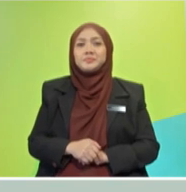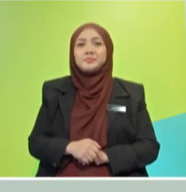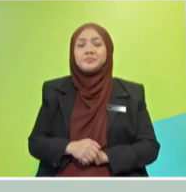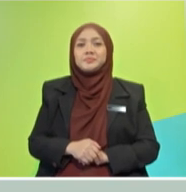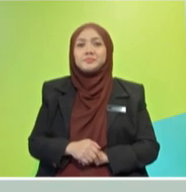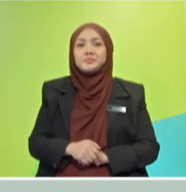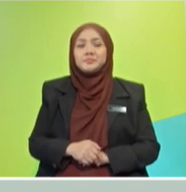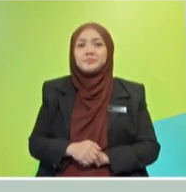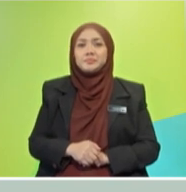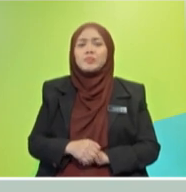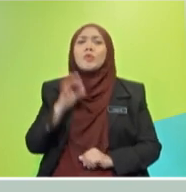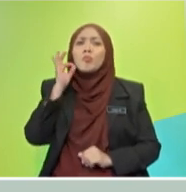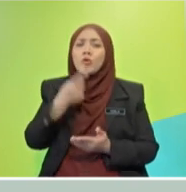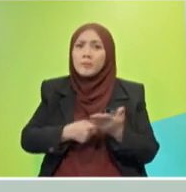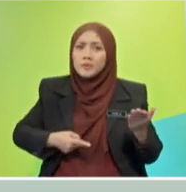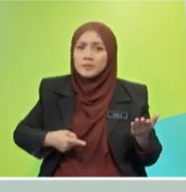buah